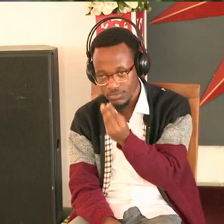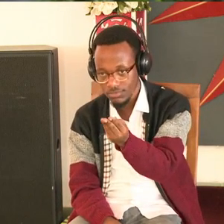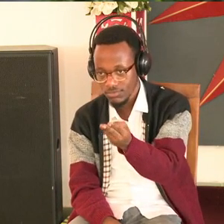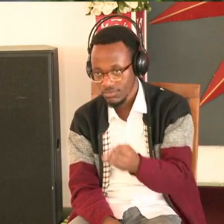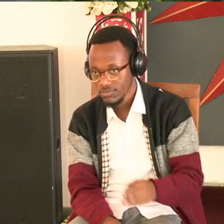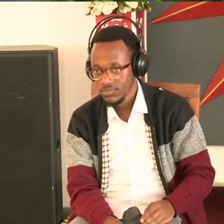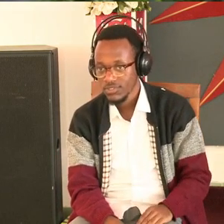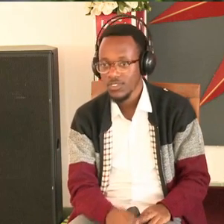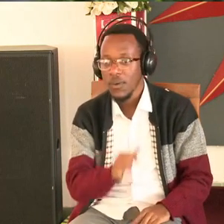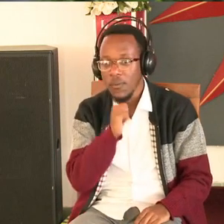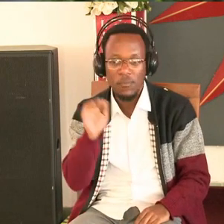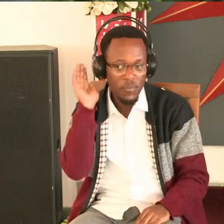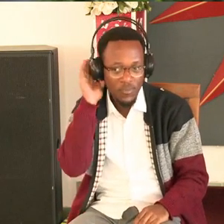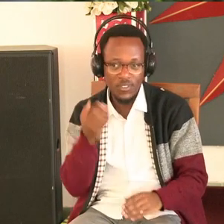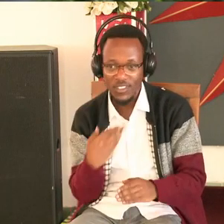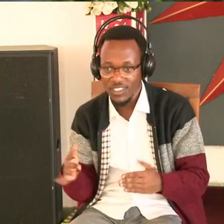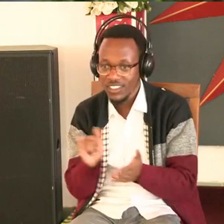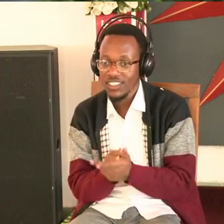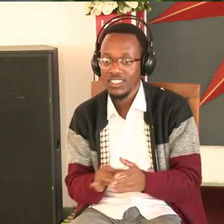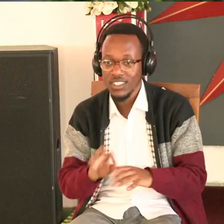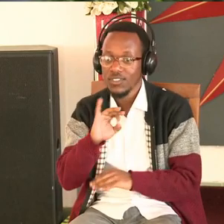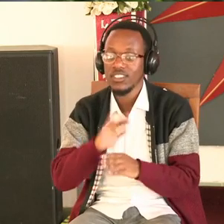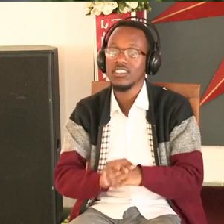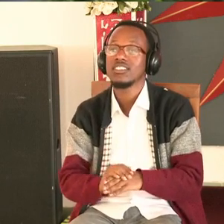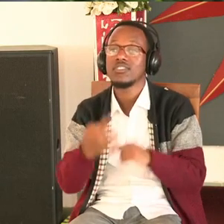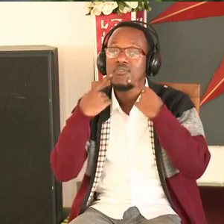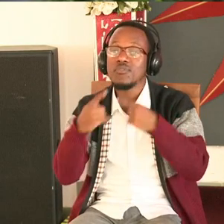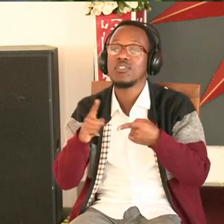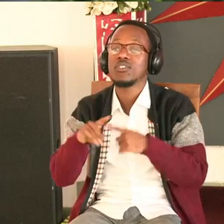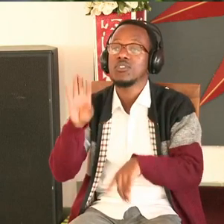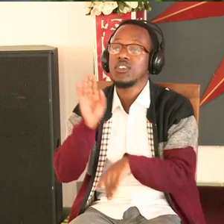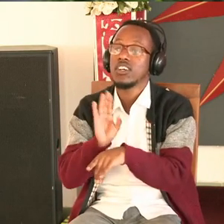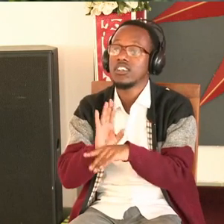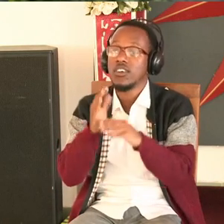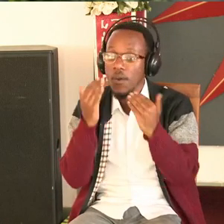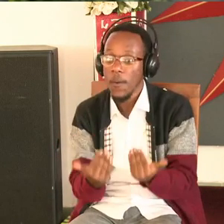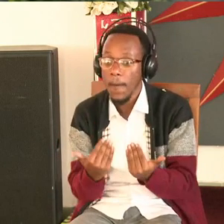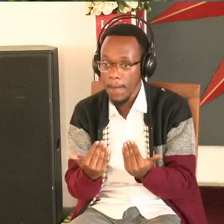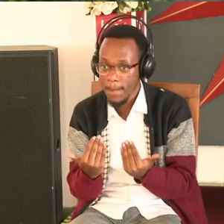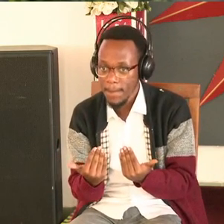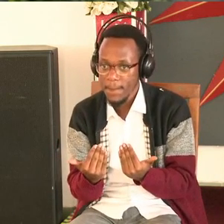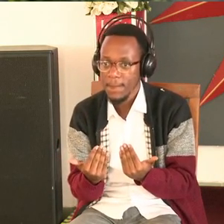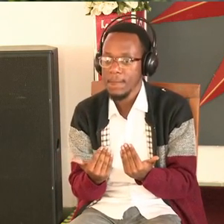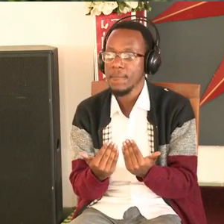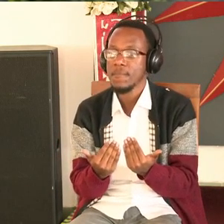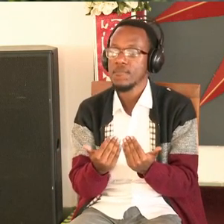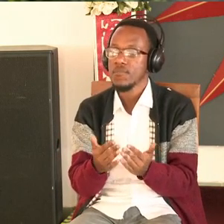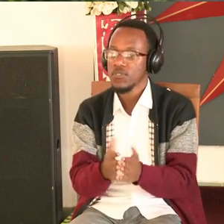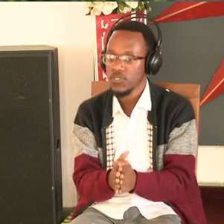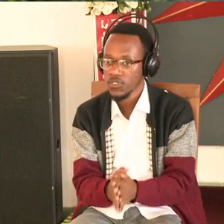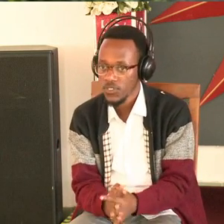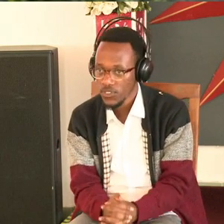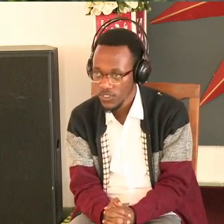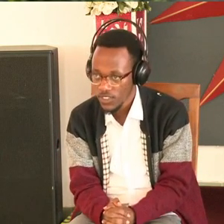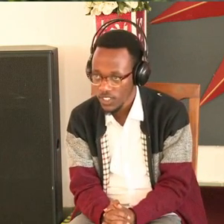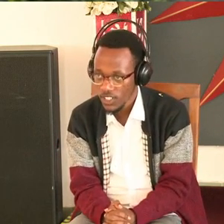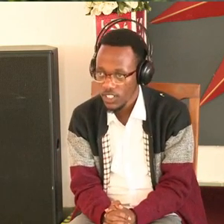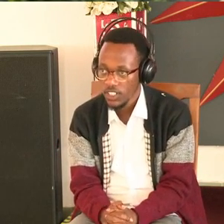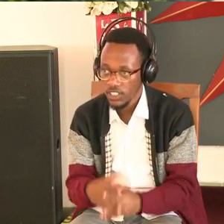ntazigera yumva iby'umwuka afite kubwira itorero ubunona abwira itorero muri ubutumwa